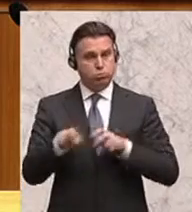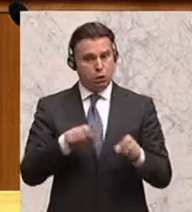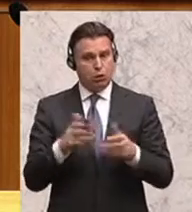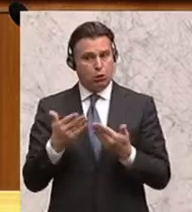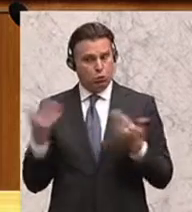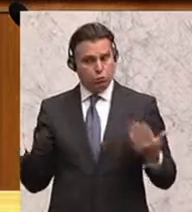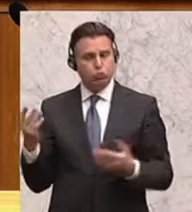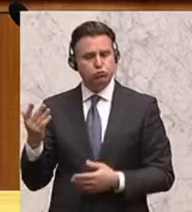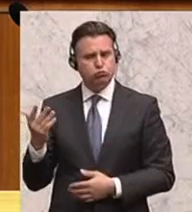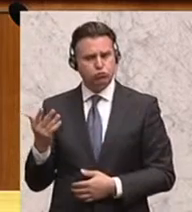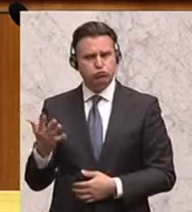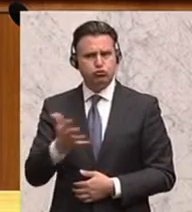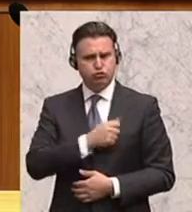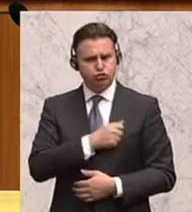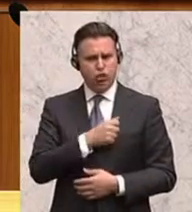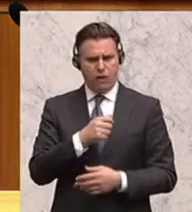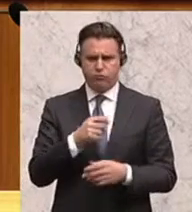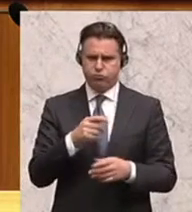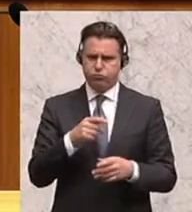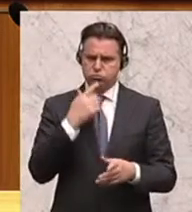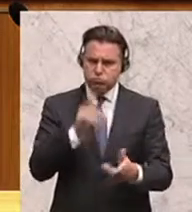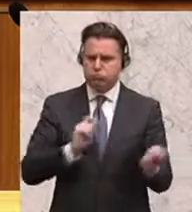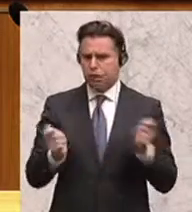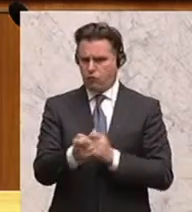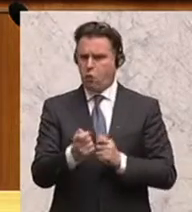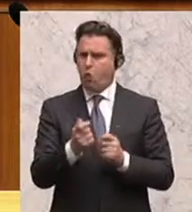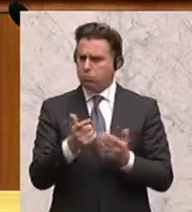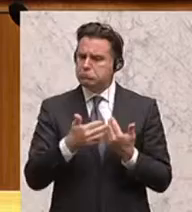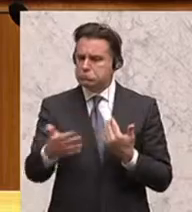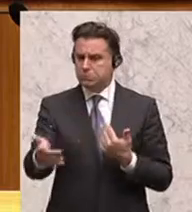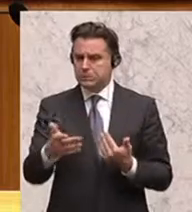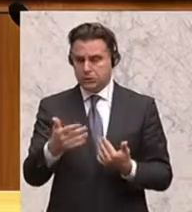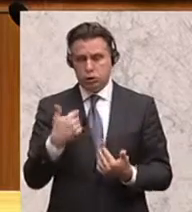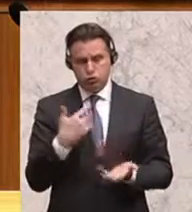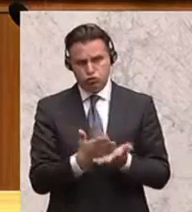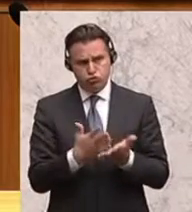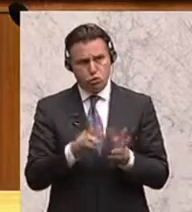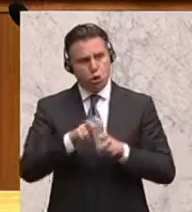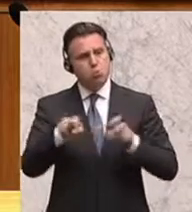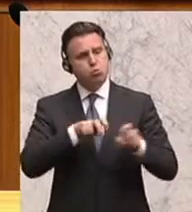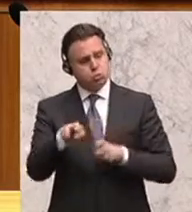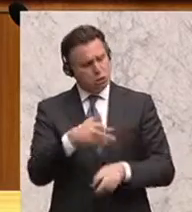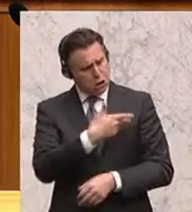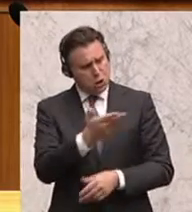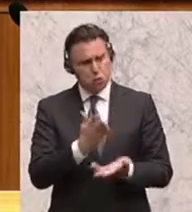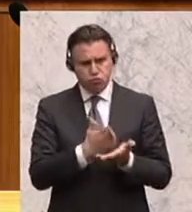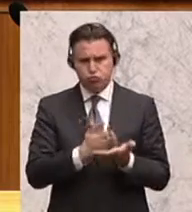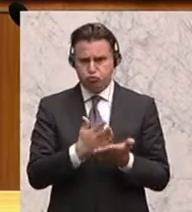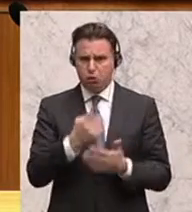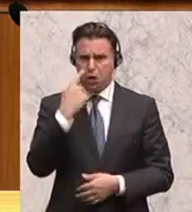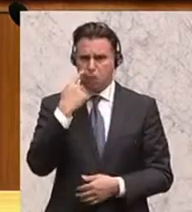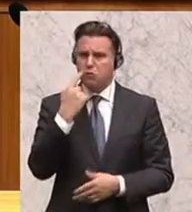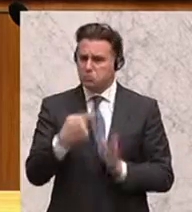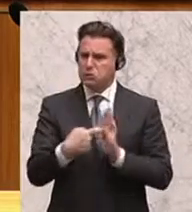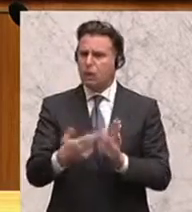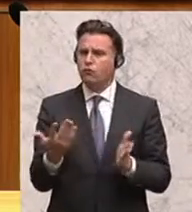ist reformen zeitgerecht auf den weg zu bringen haben wir gezeigt hat die bundesregierung gezeigt bei der